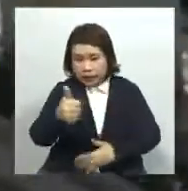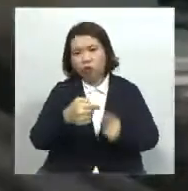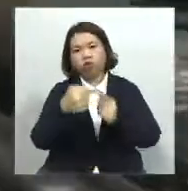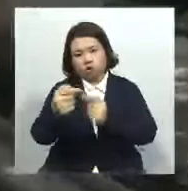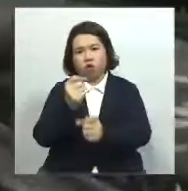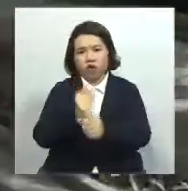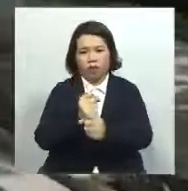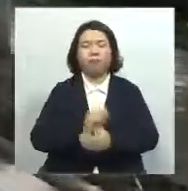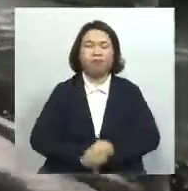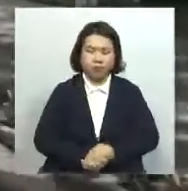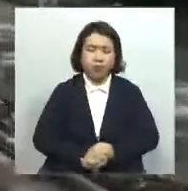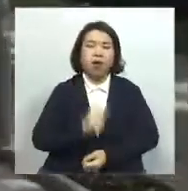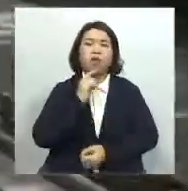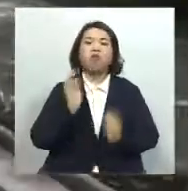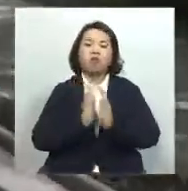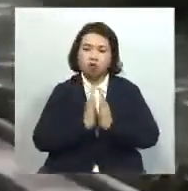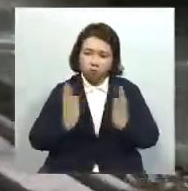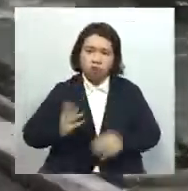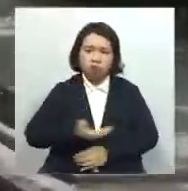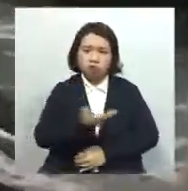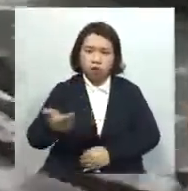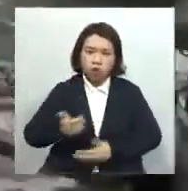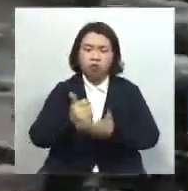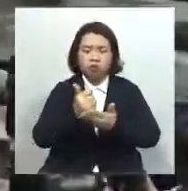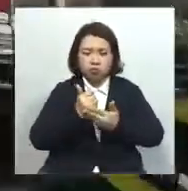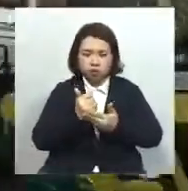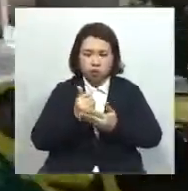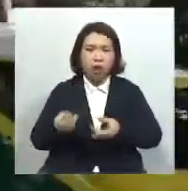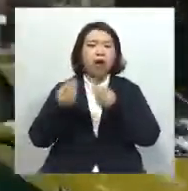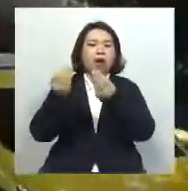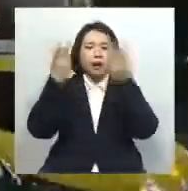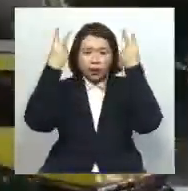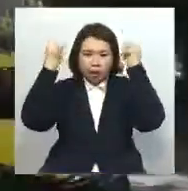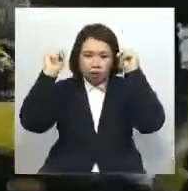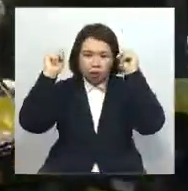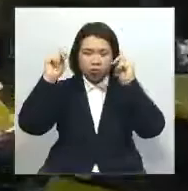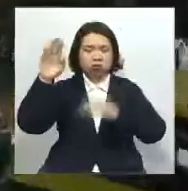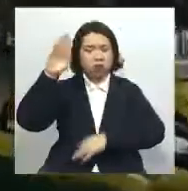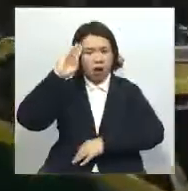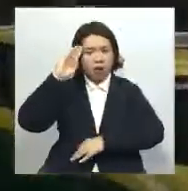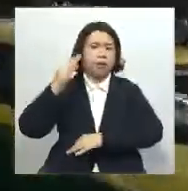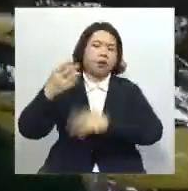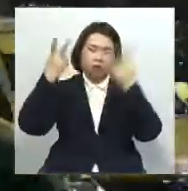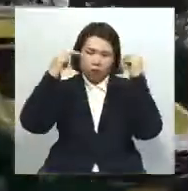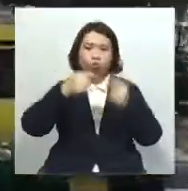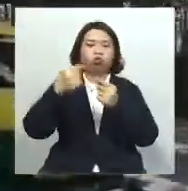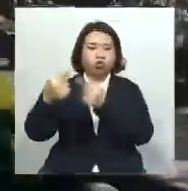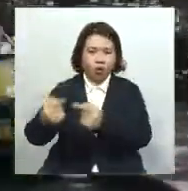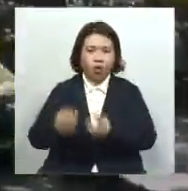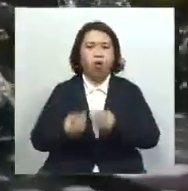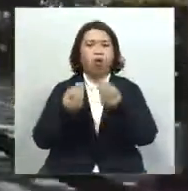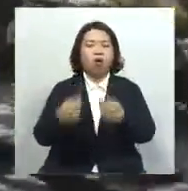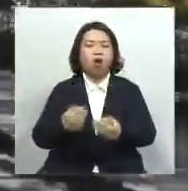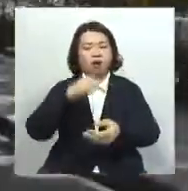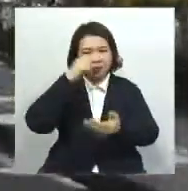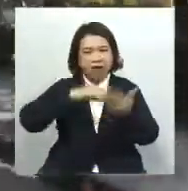และประเทศชาติพร้อมขอบคุณนะครับที่ทุกคนนั้นได้ให้การสนับสนุนให้พลเอกประยุทธ์จันทร์โอชาได้เป็นนายกรัฐมนตรีต่อเพื่อ นำความ